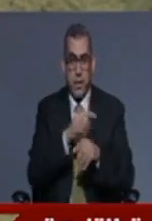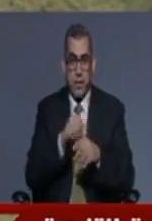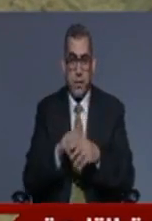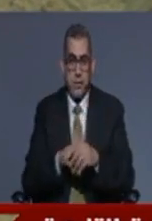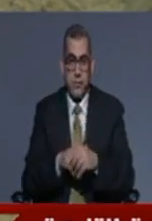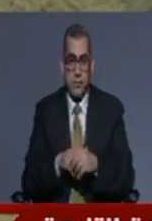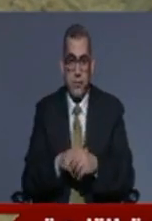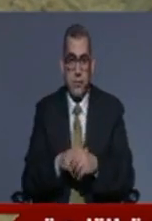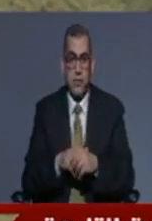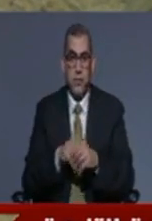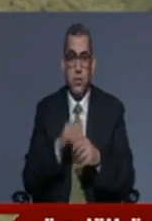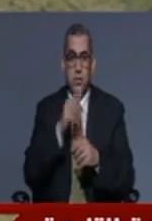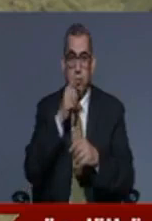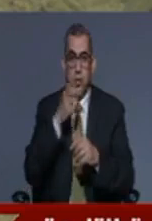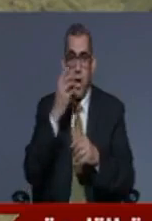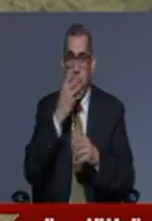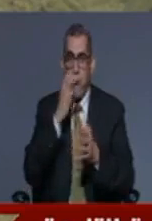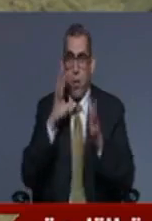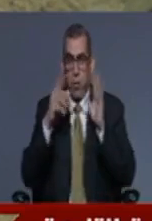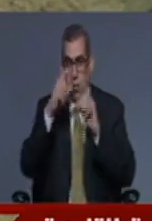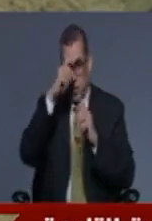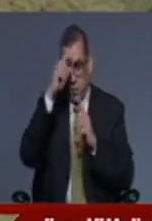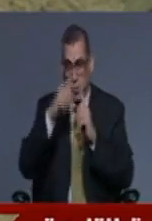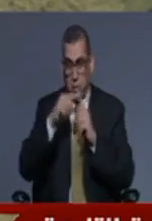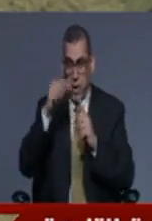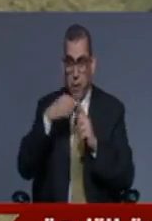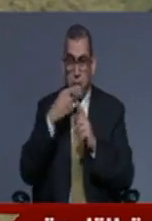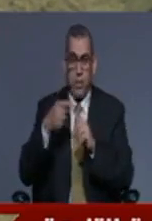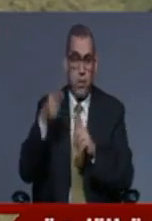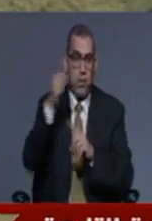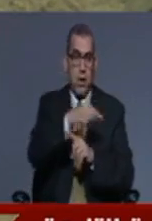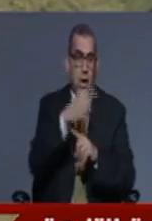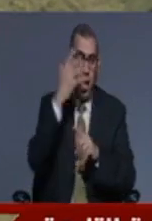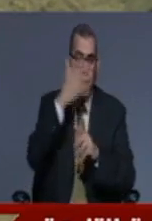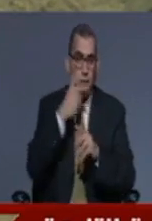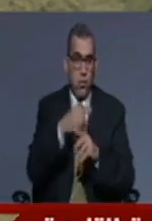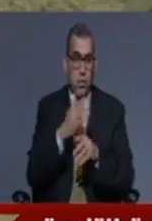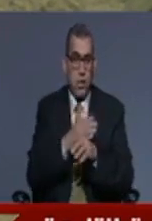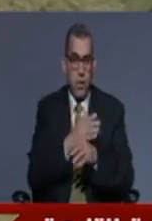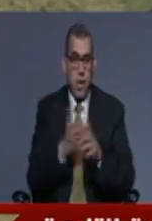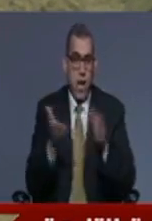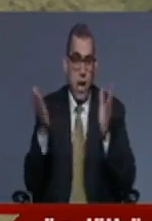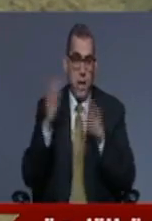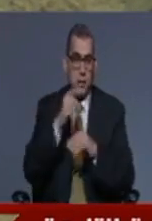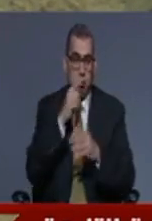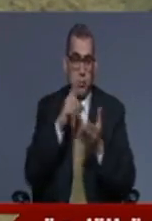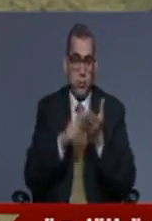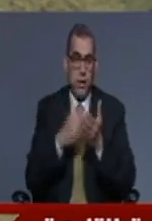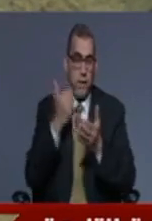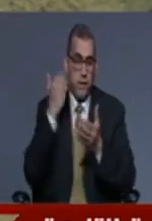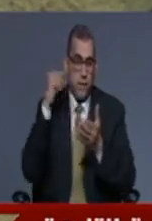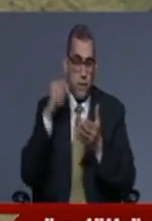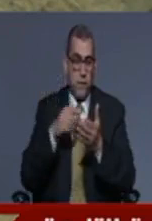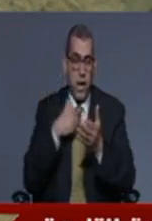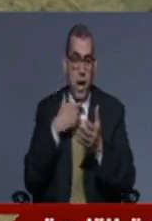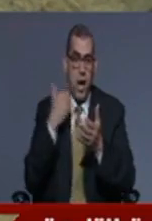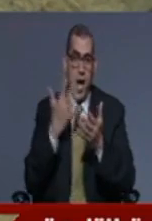فإن التغير المناخي هو أزمة وجودية تواجه الإنسانية جمعاء، ولكن أيضا لدينا طاقة خضراء،